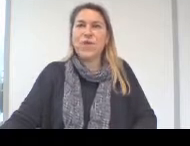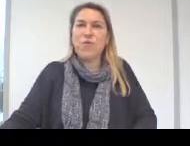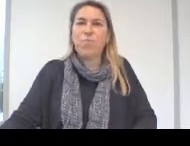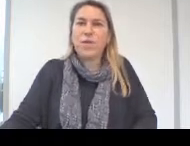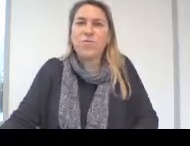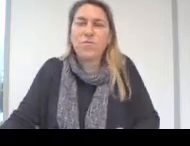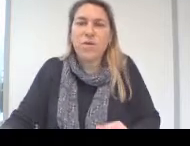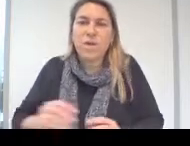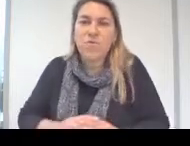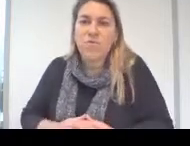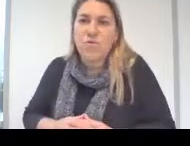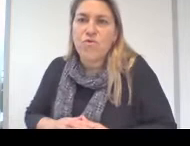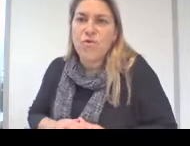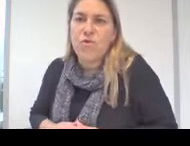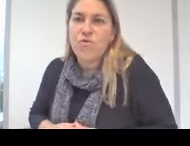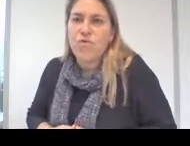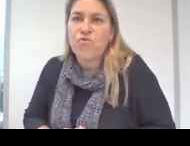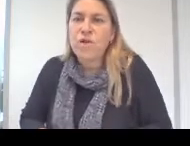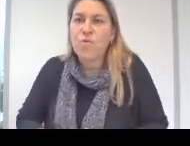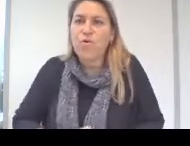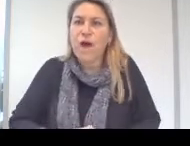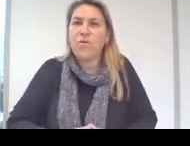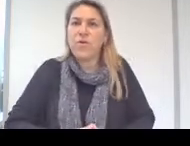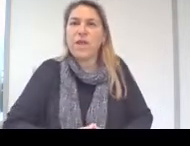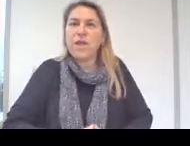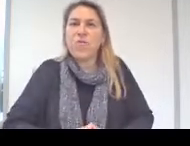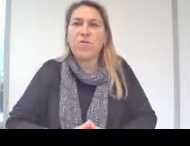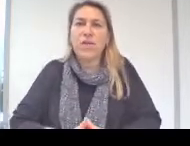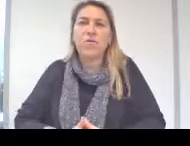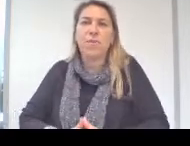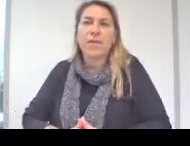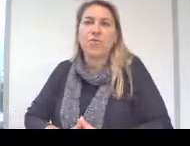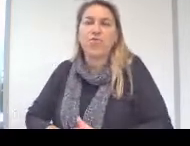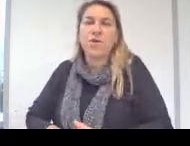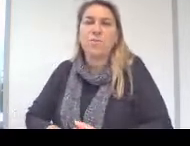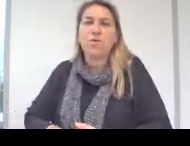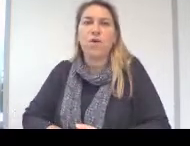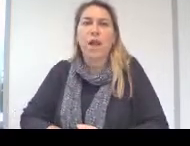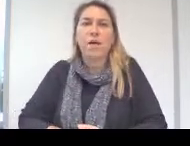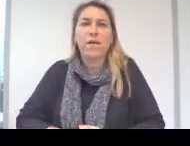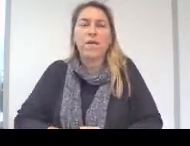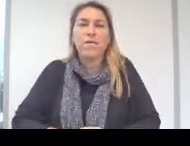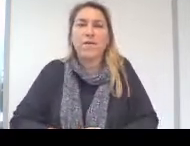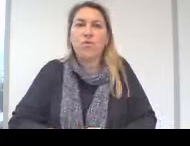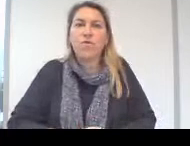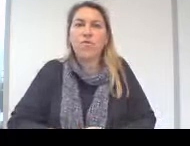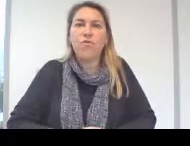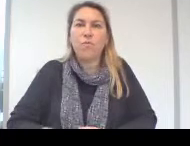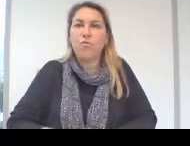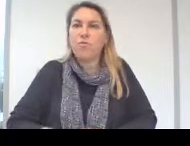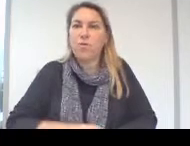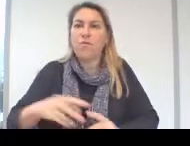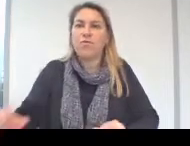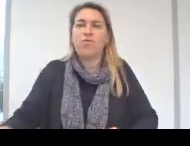Merci à tous les trois. Peut-être une question sur le tourisme rural. Dans quelle catégorie se place le tourisme rural? Si quelqu'un